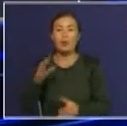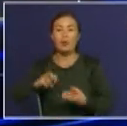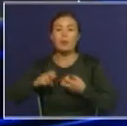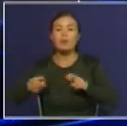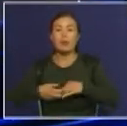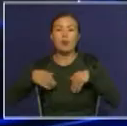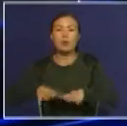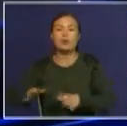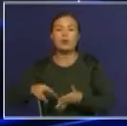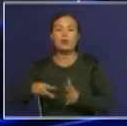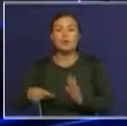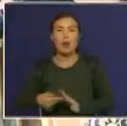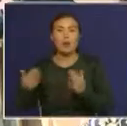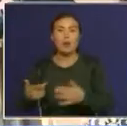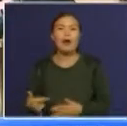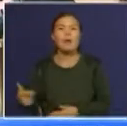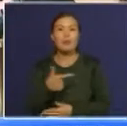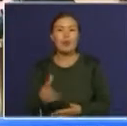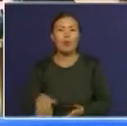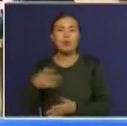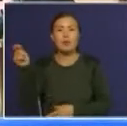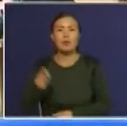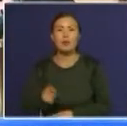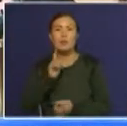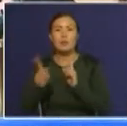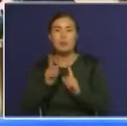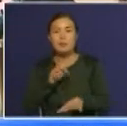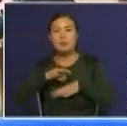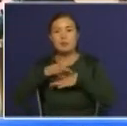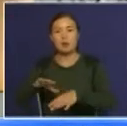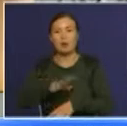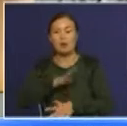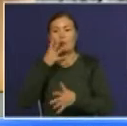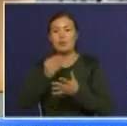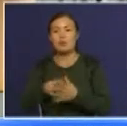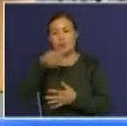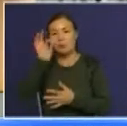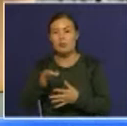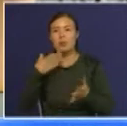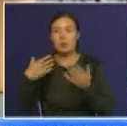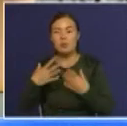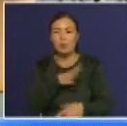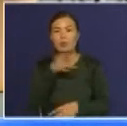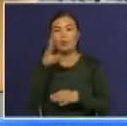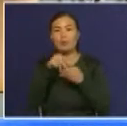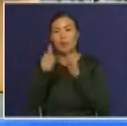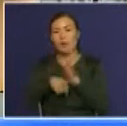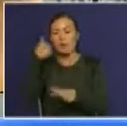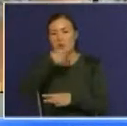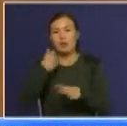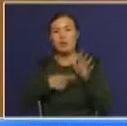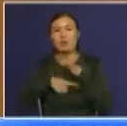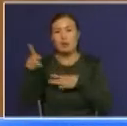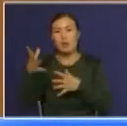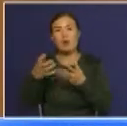мәселелерді шешуді көздейді. Атырау қаласынан келген бизнес-тренерлер семинар өткізіп, өздерінің тәжірибелерімен бөлісті. 2016 жылы бастау